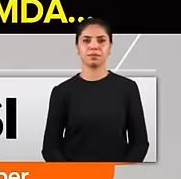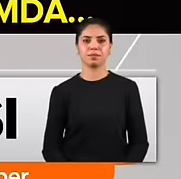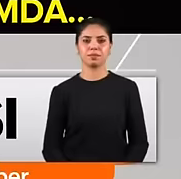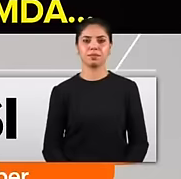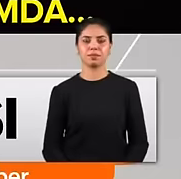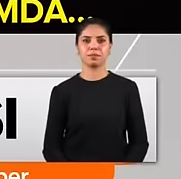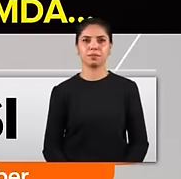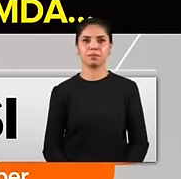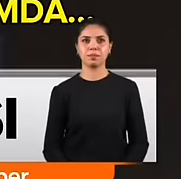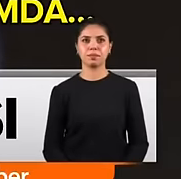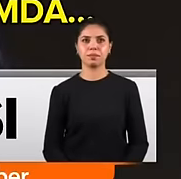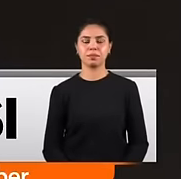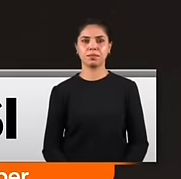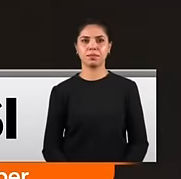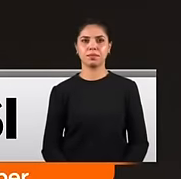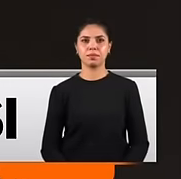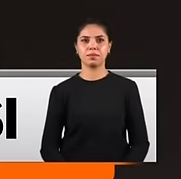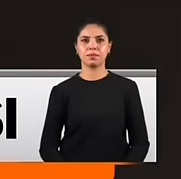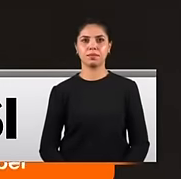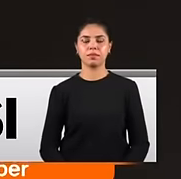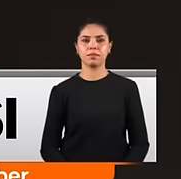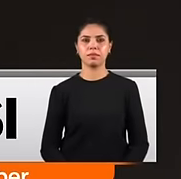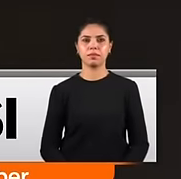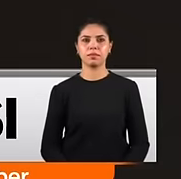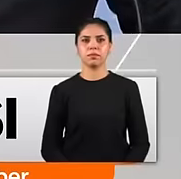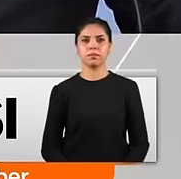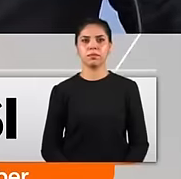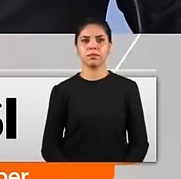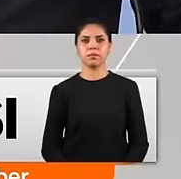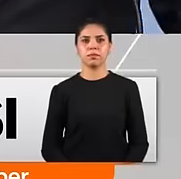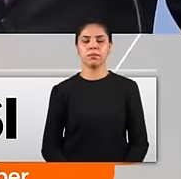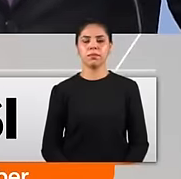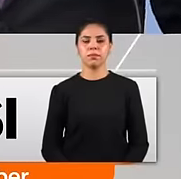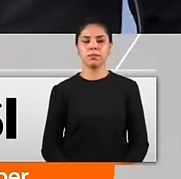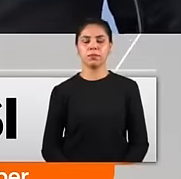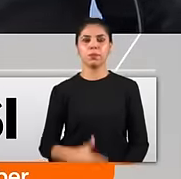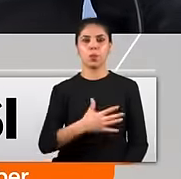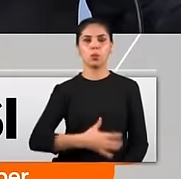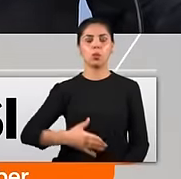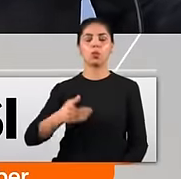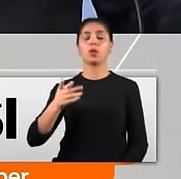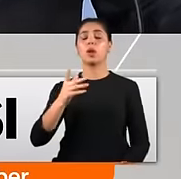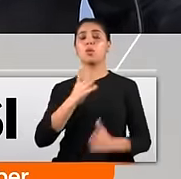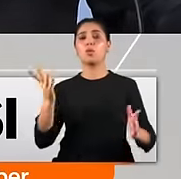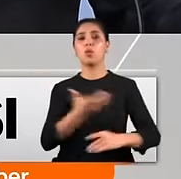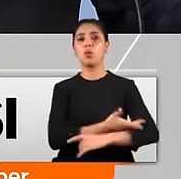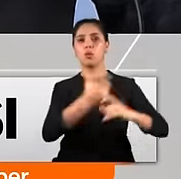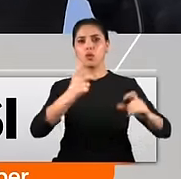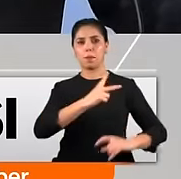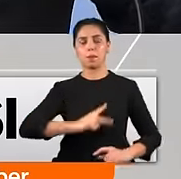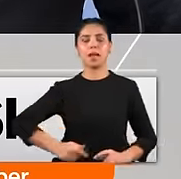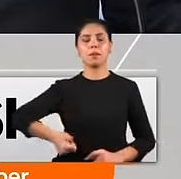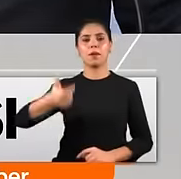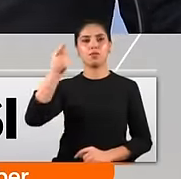İttifak elbette o geniş kapsamda olmaz ama yerele yetki verebiliriz. Bursa Büyükşehir Belediye Başkan adayımız Sayın Mustafa